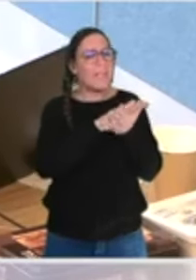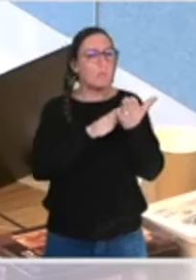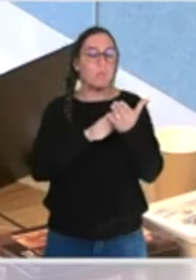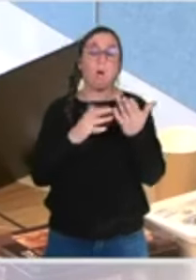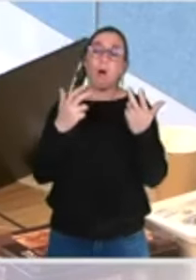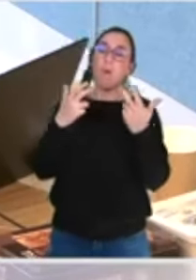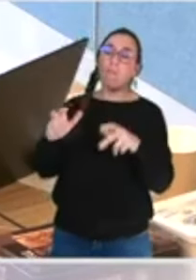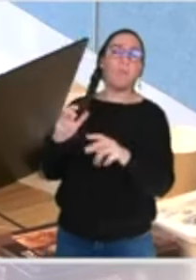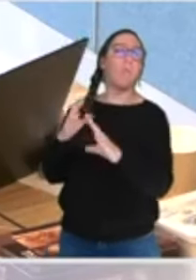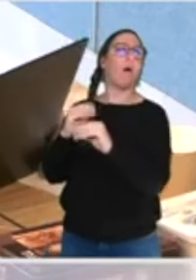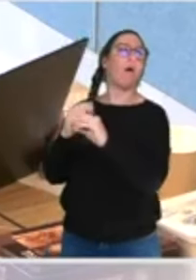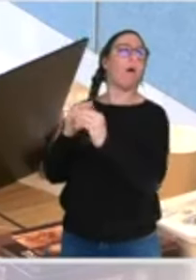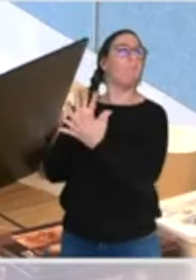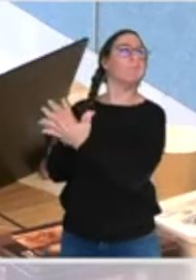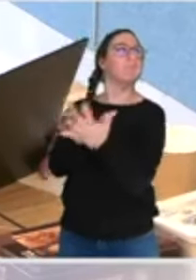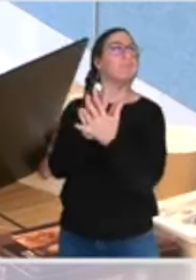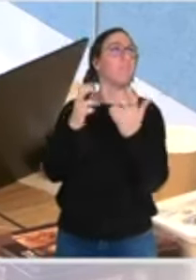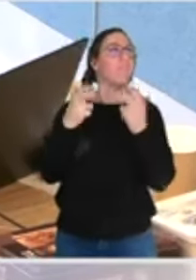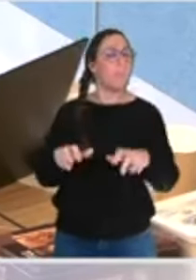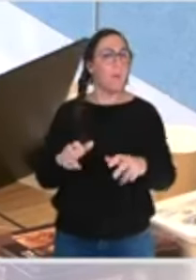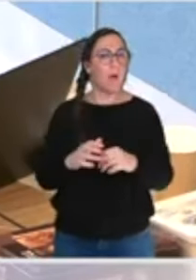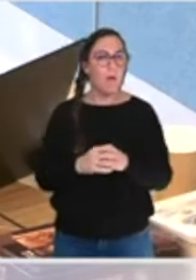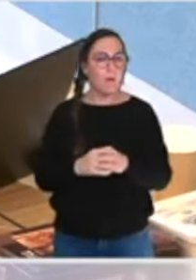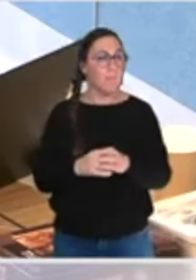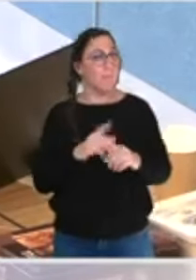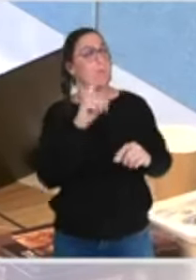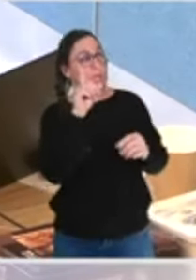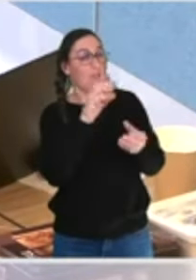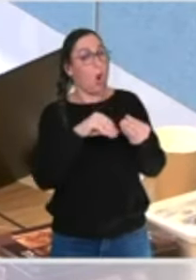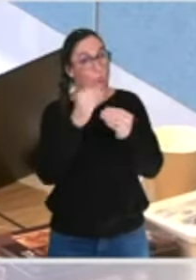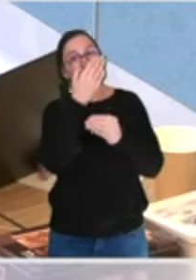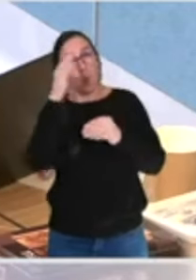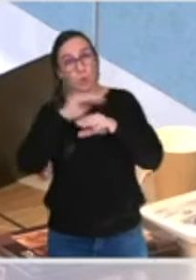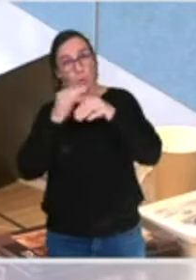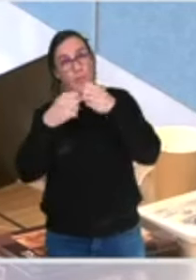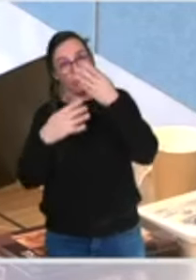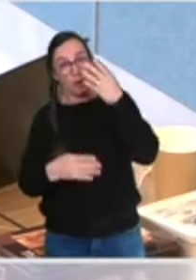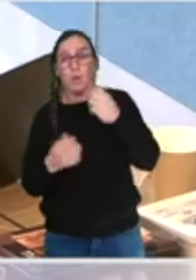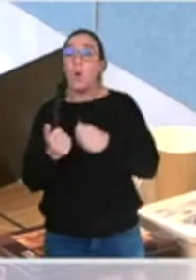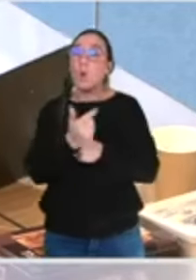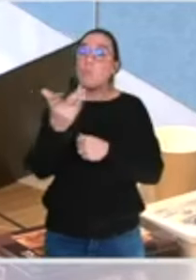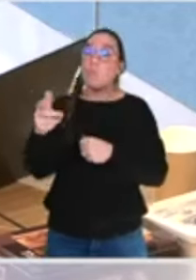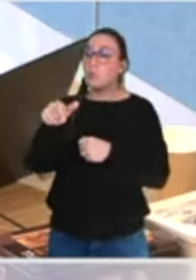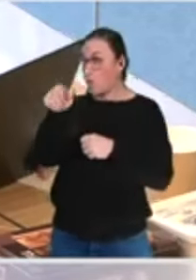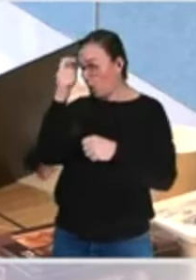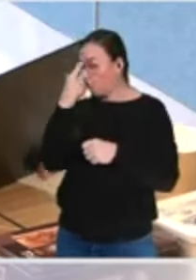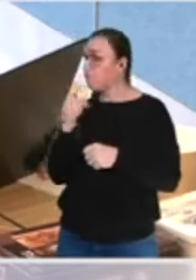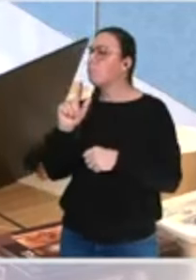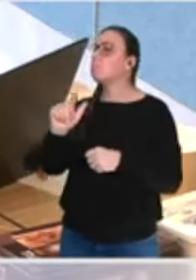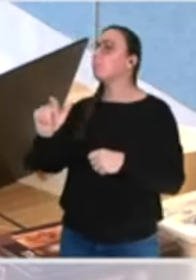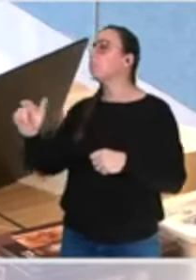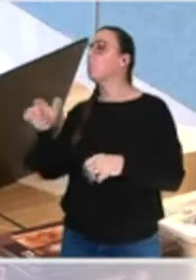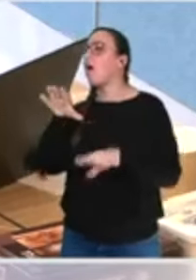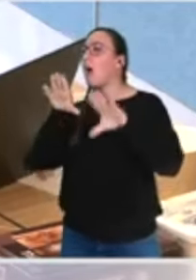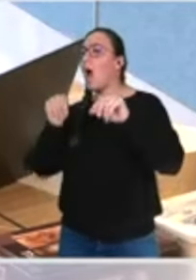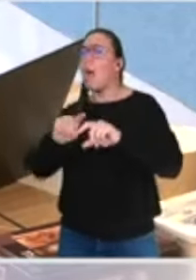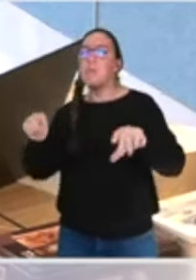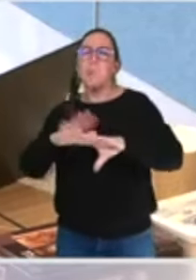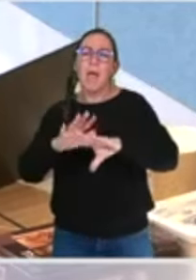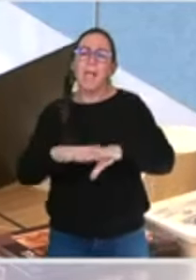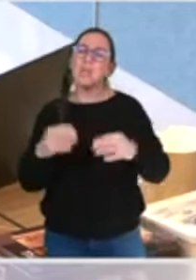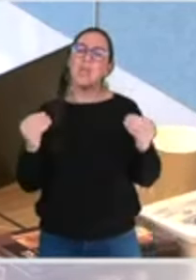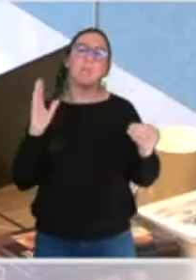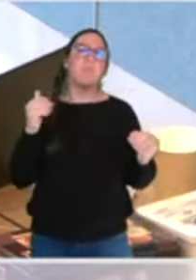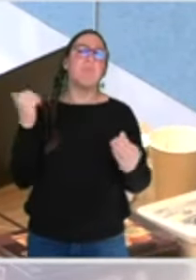ces personnes et que, entre autres, que plusieurs de ces manifestants n'habitaient même pas le